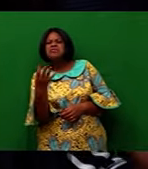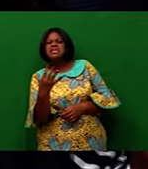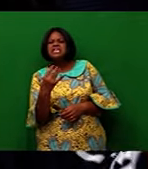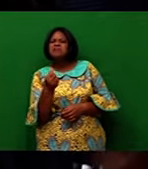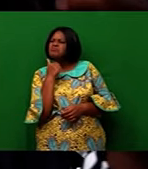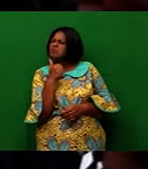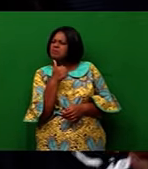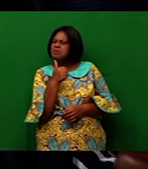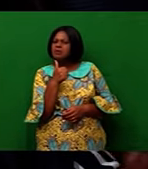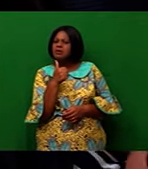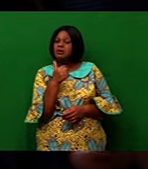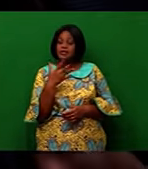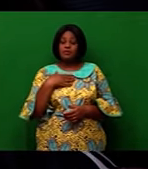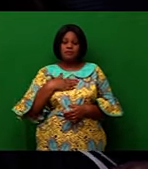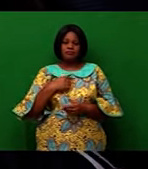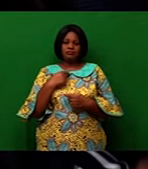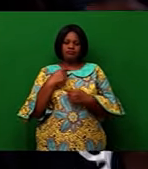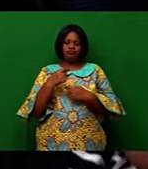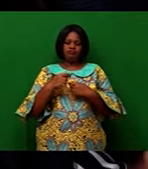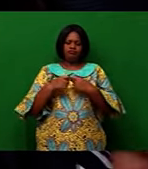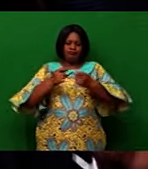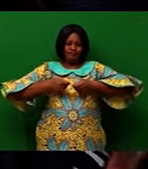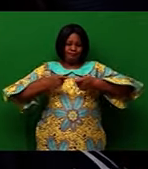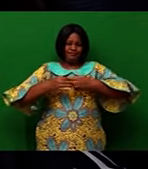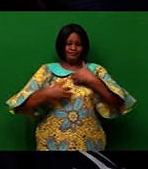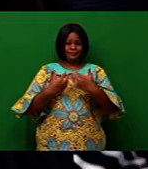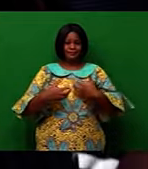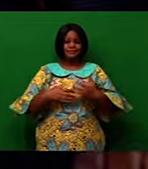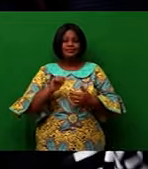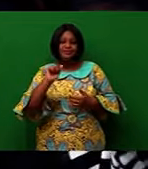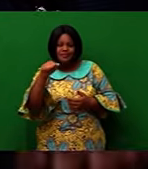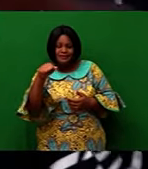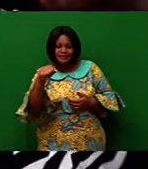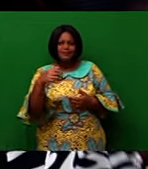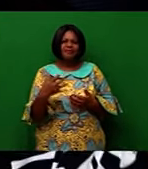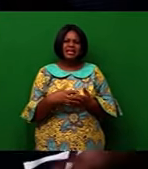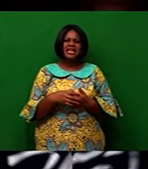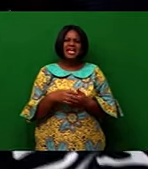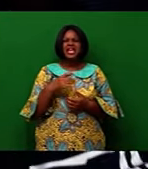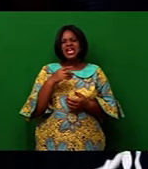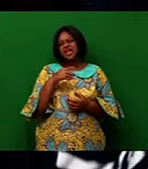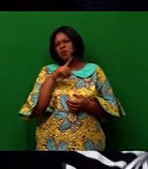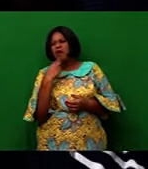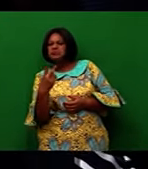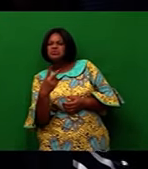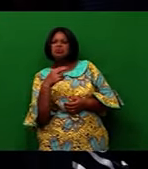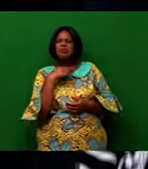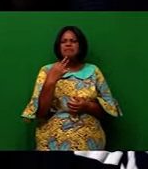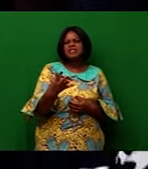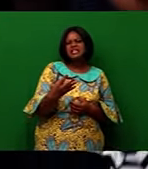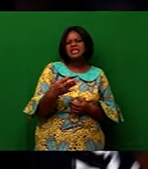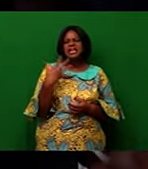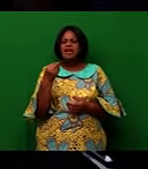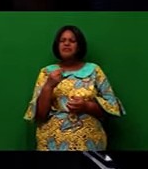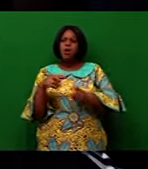Okay. Zvandaida kuedza kutsanangura ndezvekuti hongu barika ringaive rine mubopoto mukati maro.